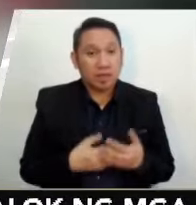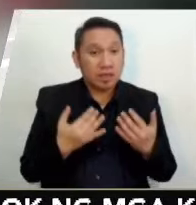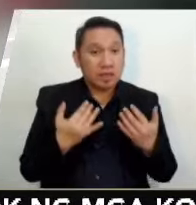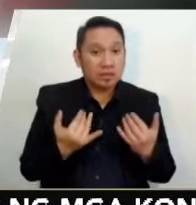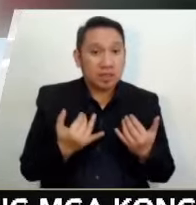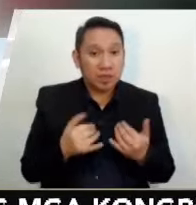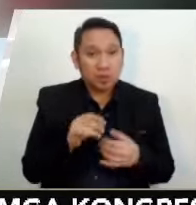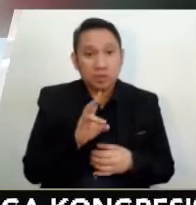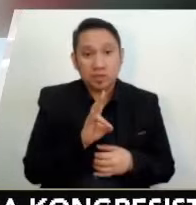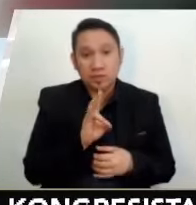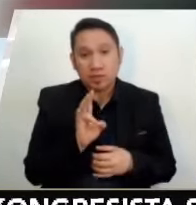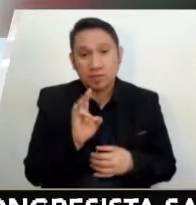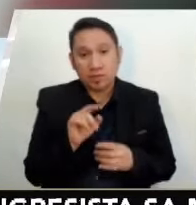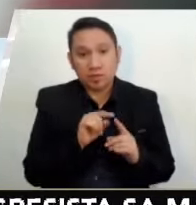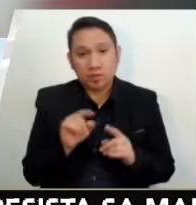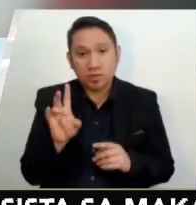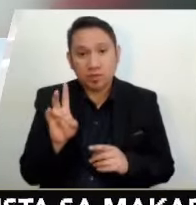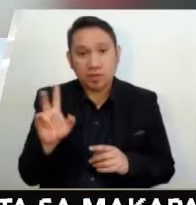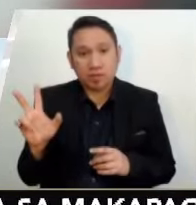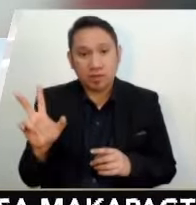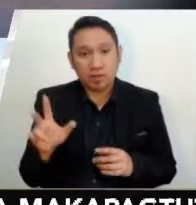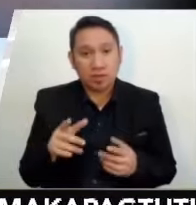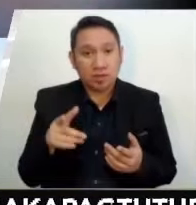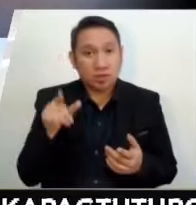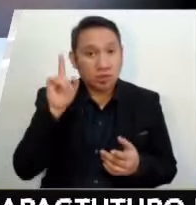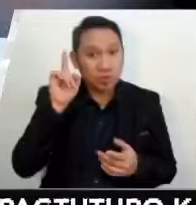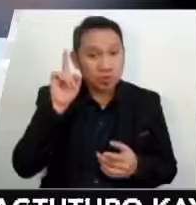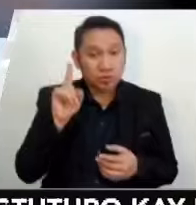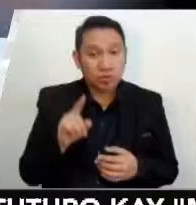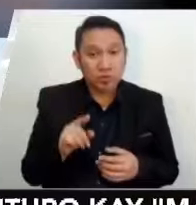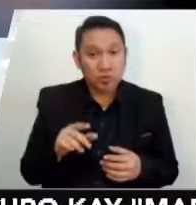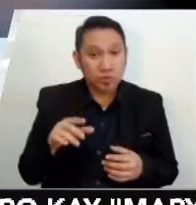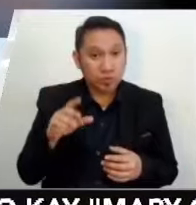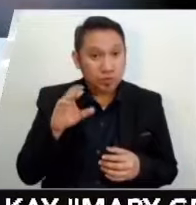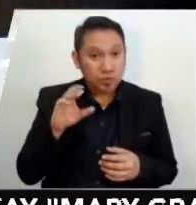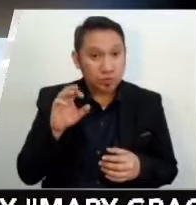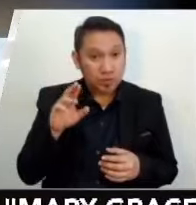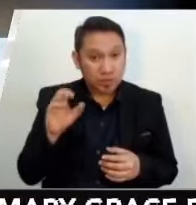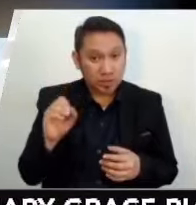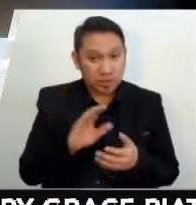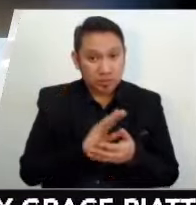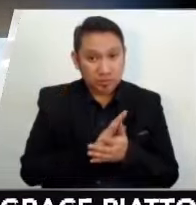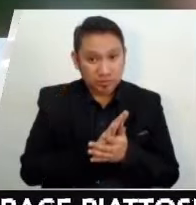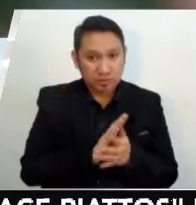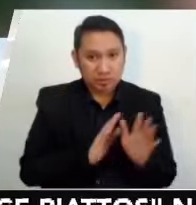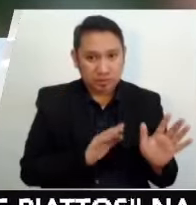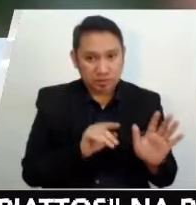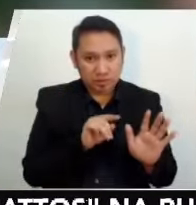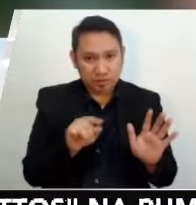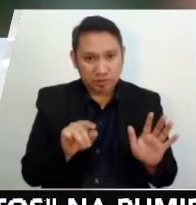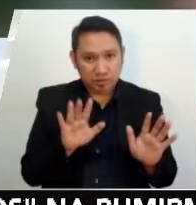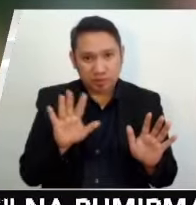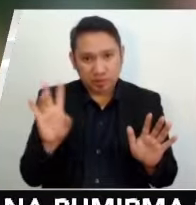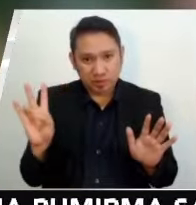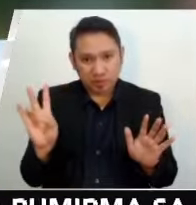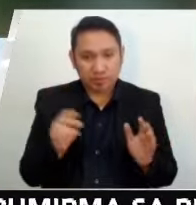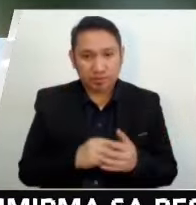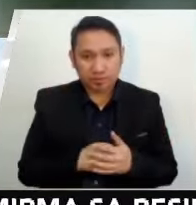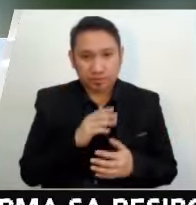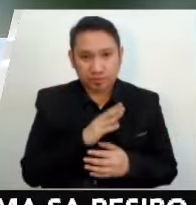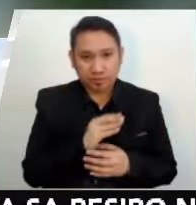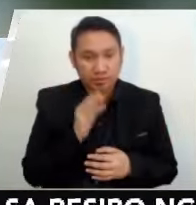hanggang ph3 ang presyo ng all purpose cream ang cheese 55 hanggang ph7 at fruit cocktail